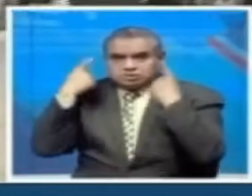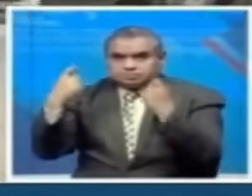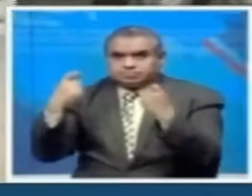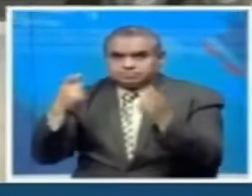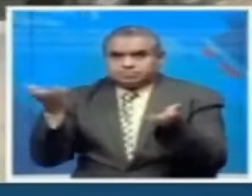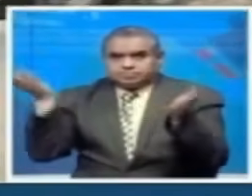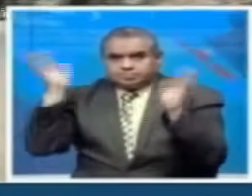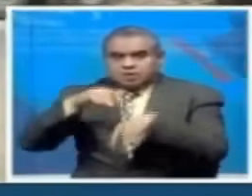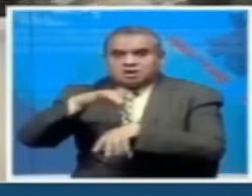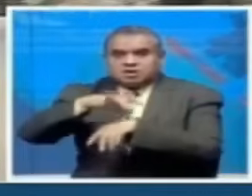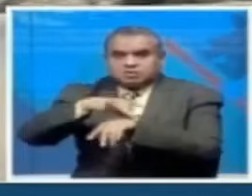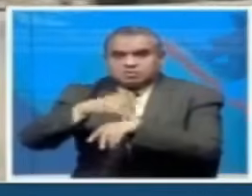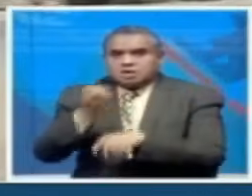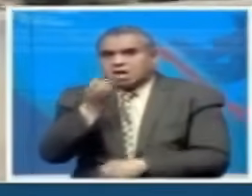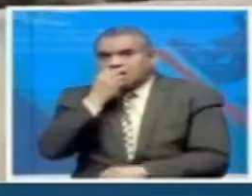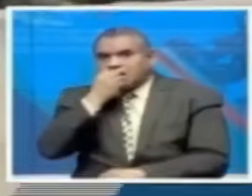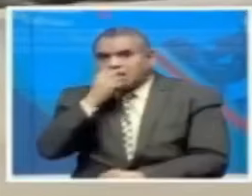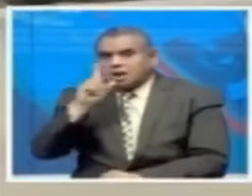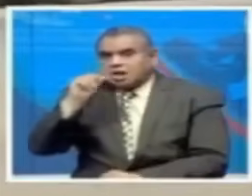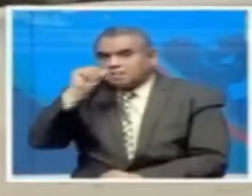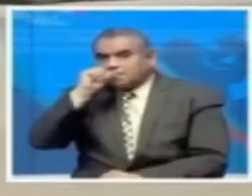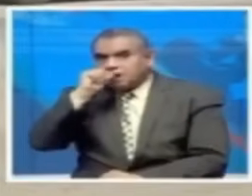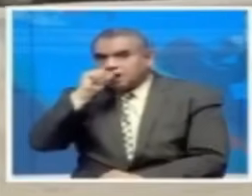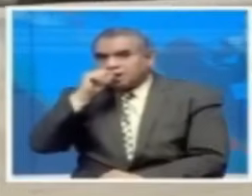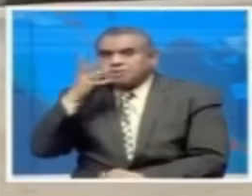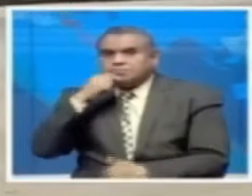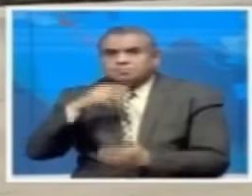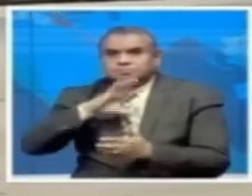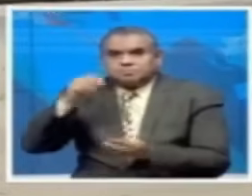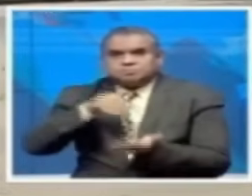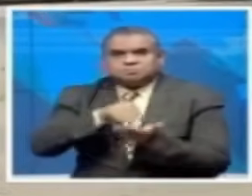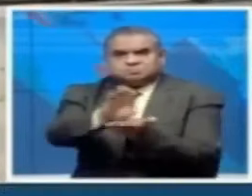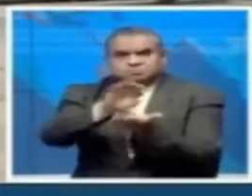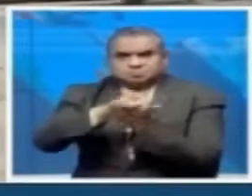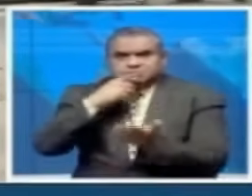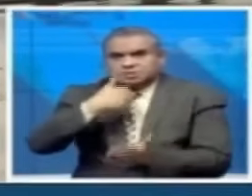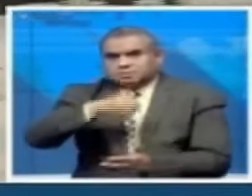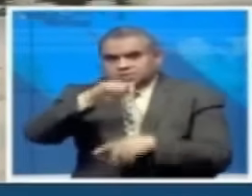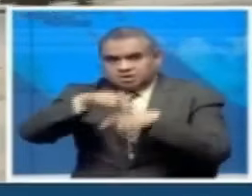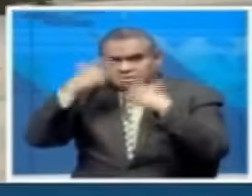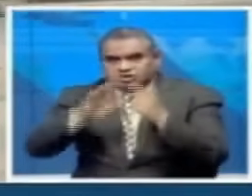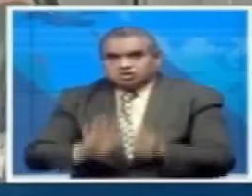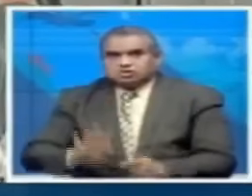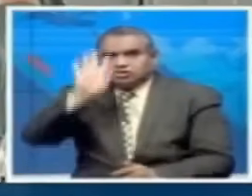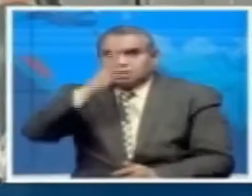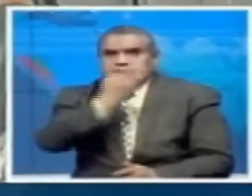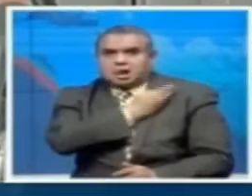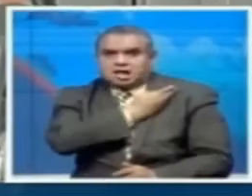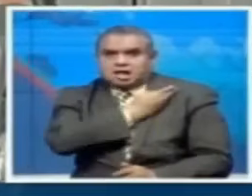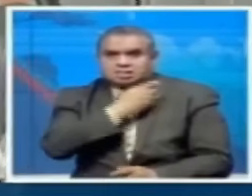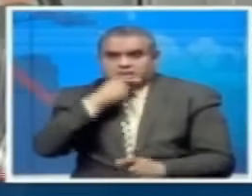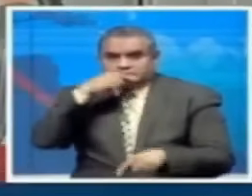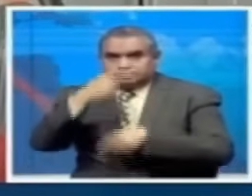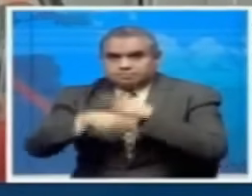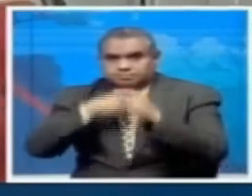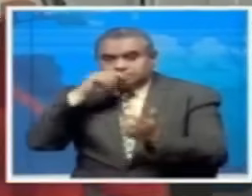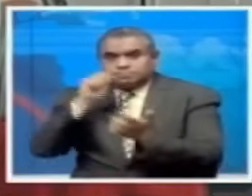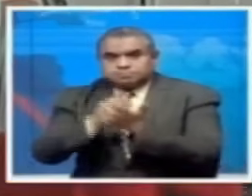تحمل إمدادات طبية وغذاء وماء قد أفرغت حمولتها أمس في شمال غزة، وذلك من